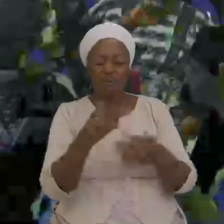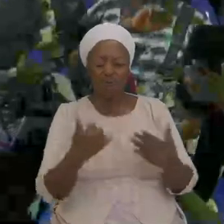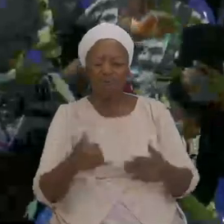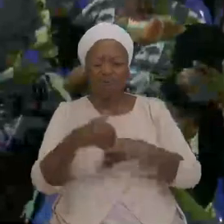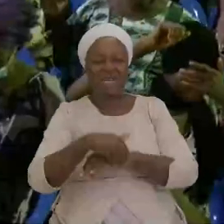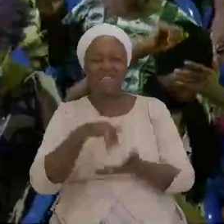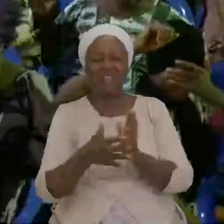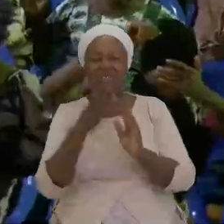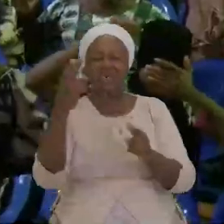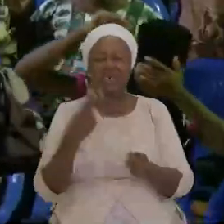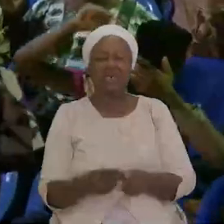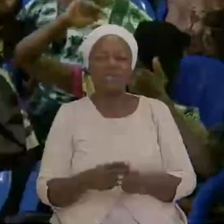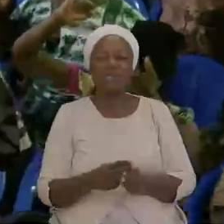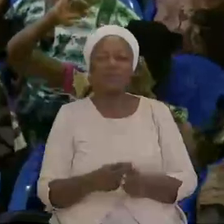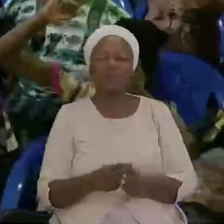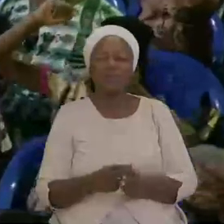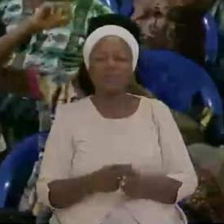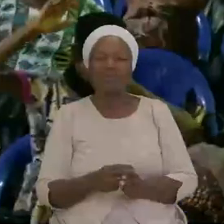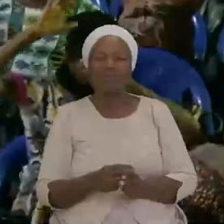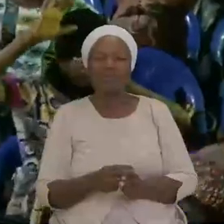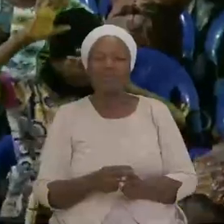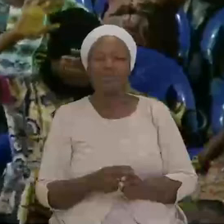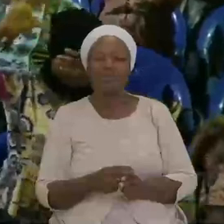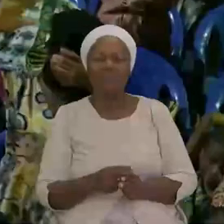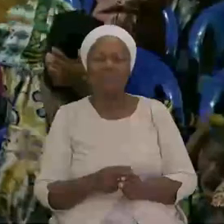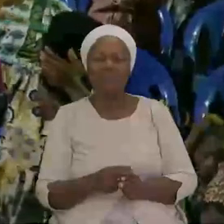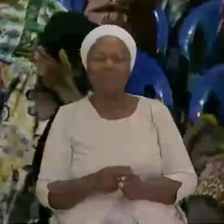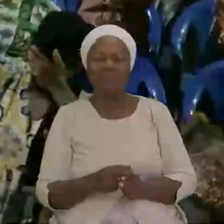soir au nom de Jésus.